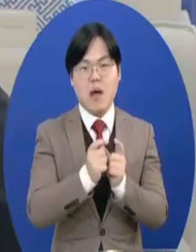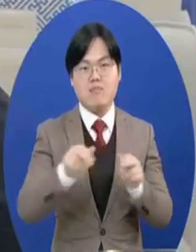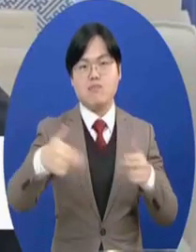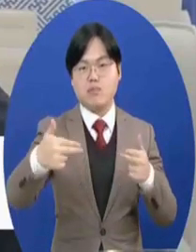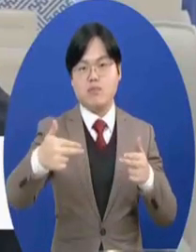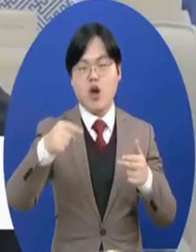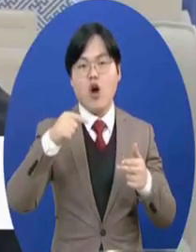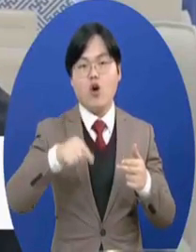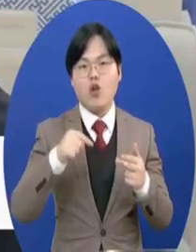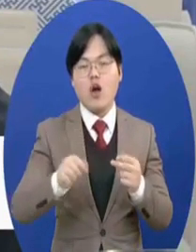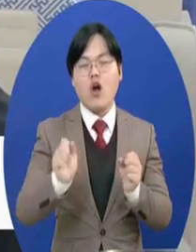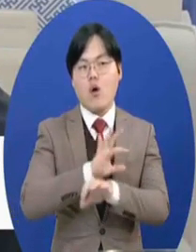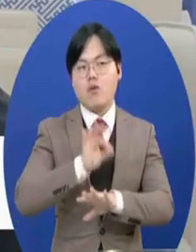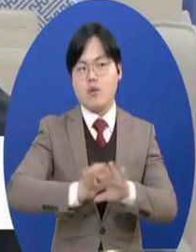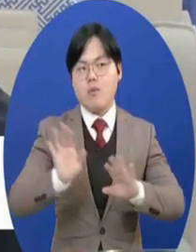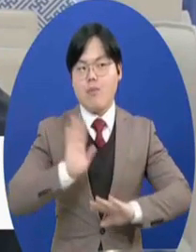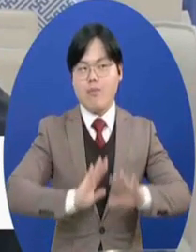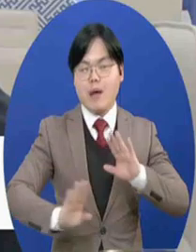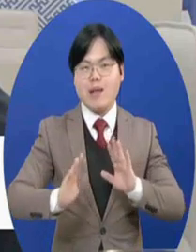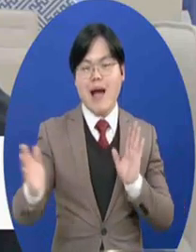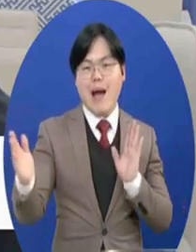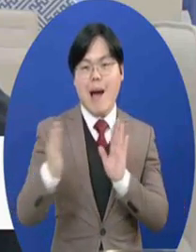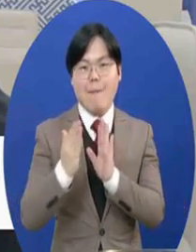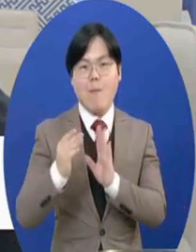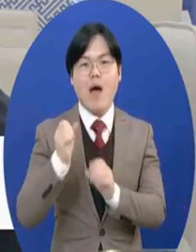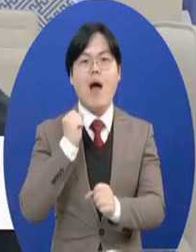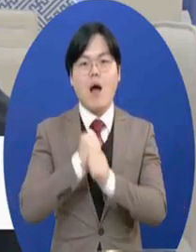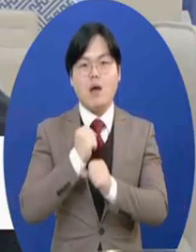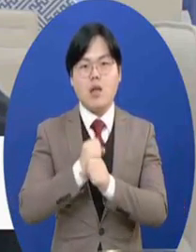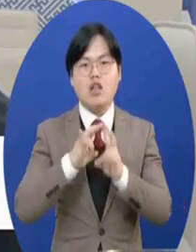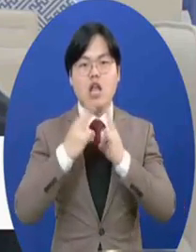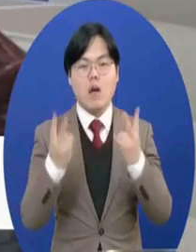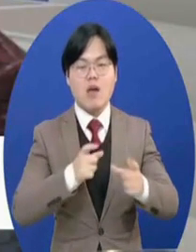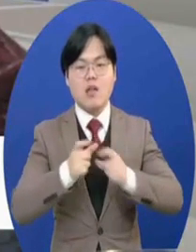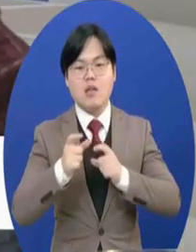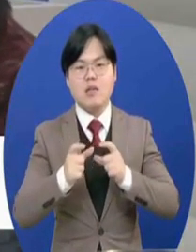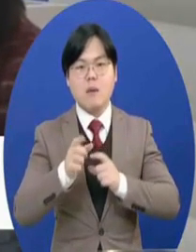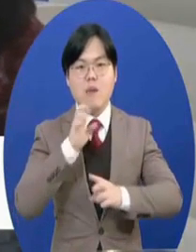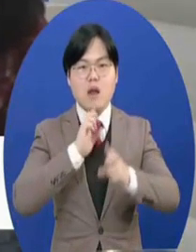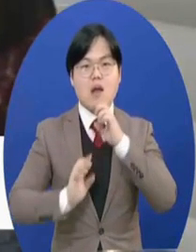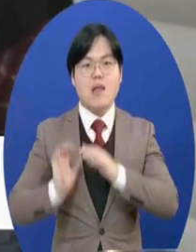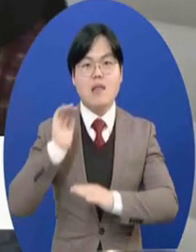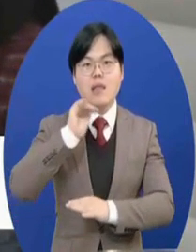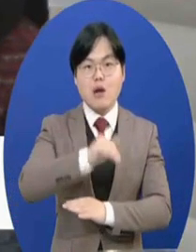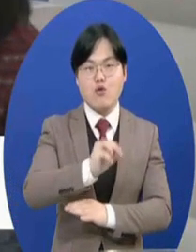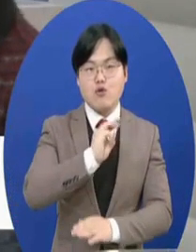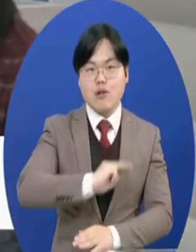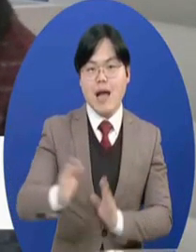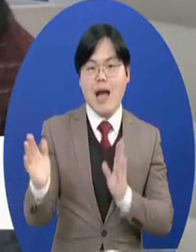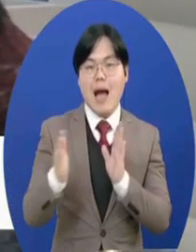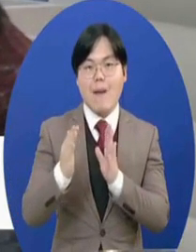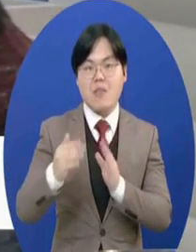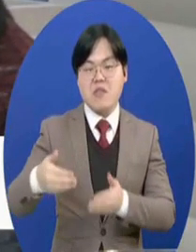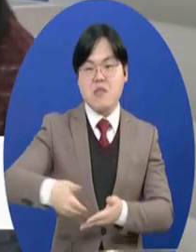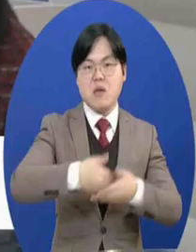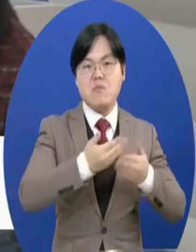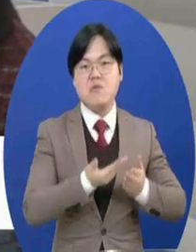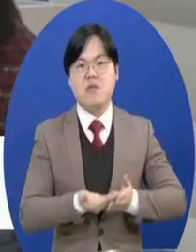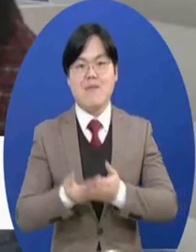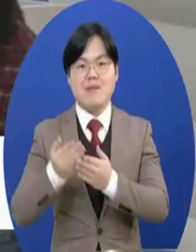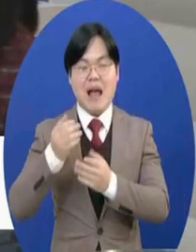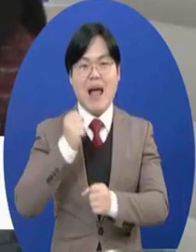цар тахлын өнөөгийн хүнд нөхцөл байдалд ойр дотн хамтран ажиллаж, нийгмийн эдийн засгийн хүндрэл бэрхшээлийг даван туулах чиглэлд харилцан дэмжлэг үзүүлж, нэгт